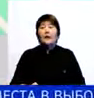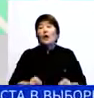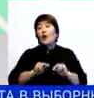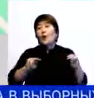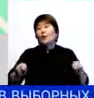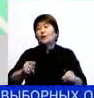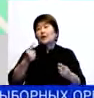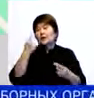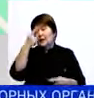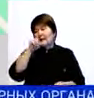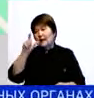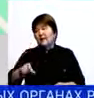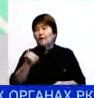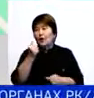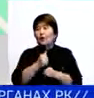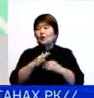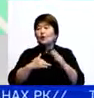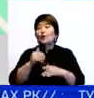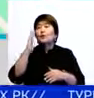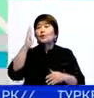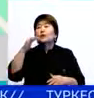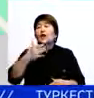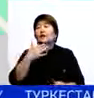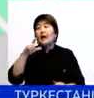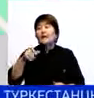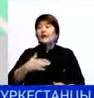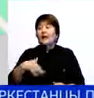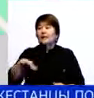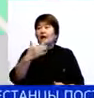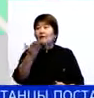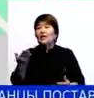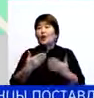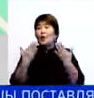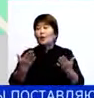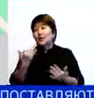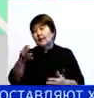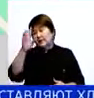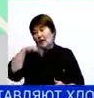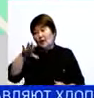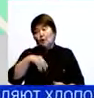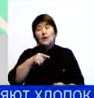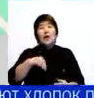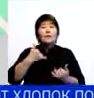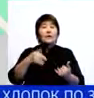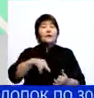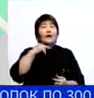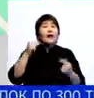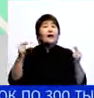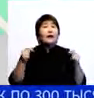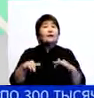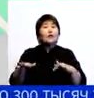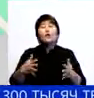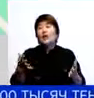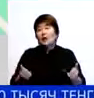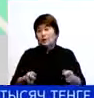Учитель – гениальная личность, которая строит будущее нации. Будущее нашей страны в ваших руках. Со стороны государства предпринимаются конкретные шаги.